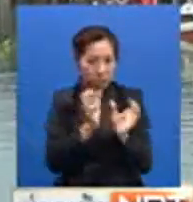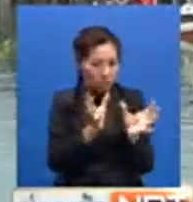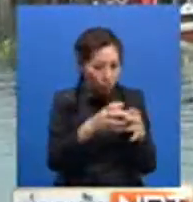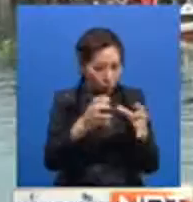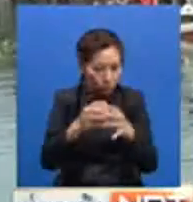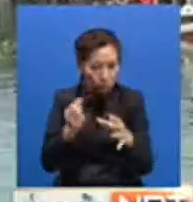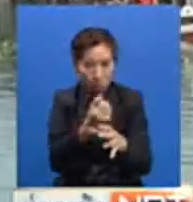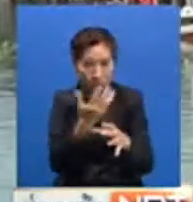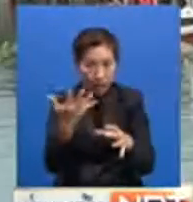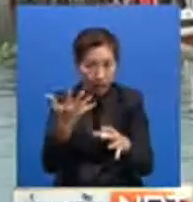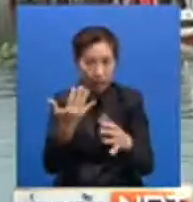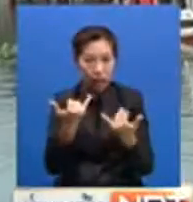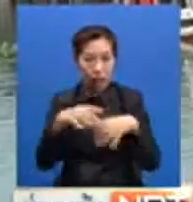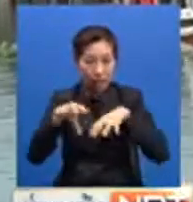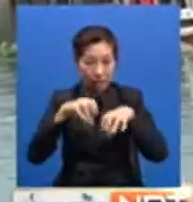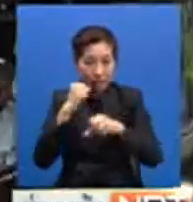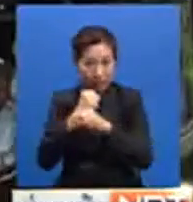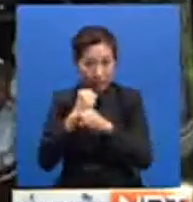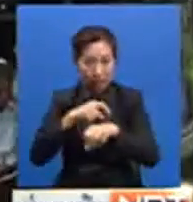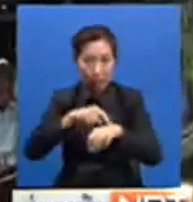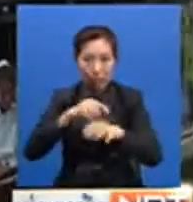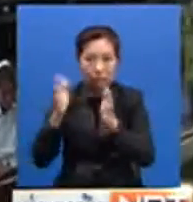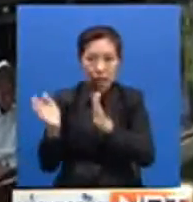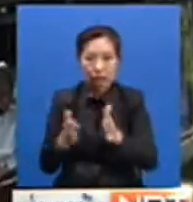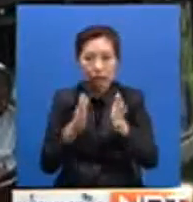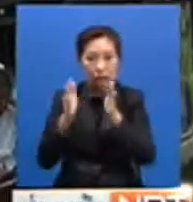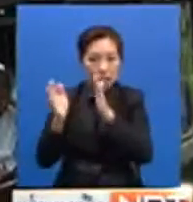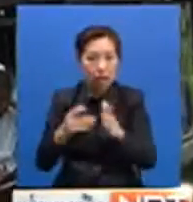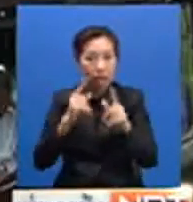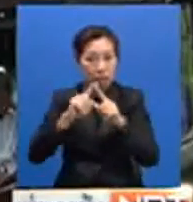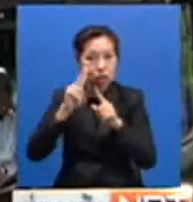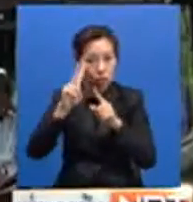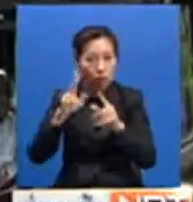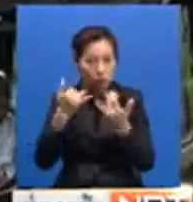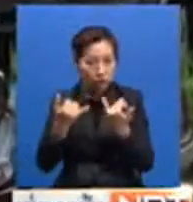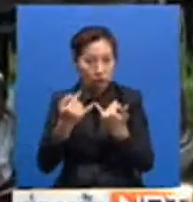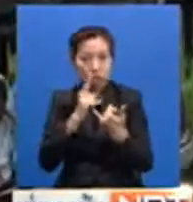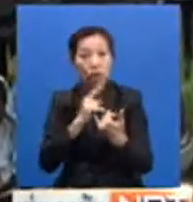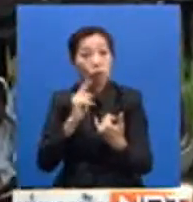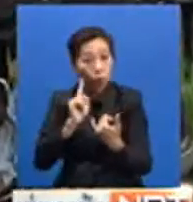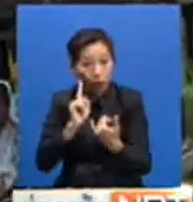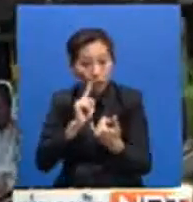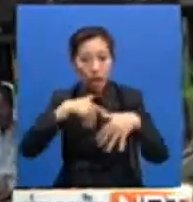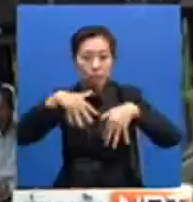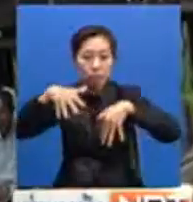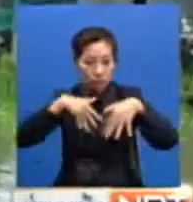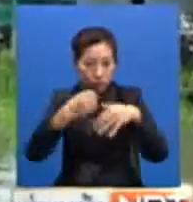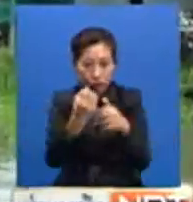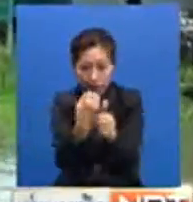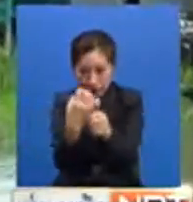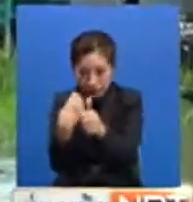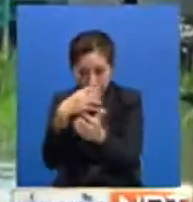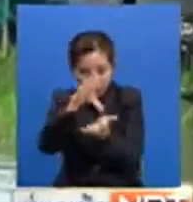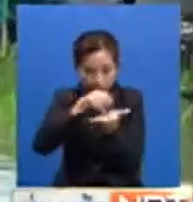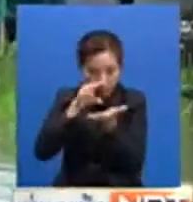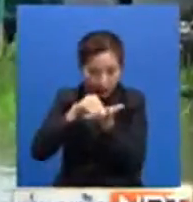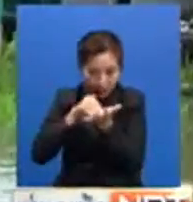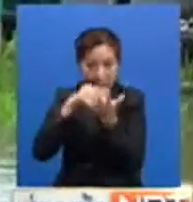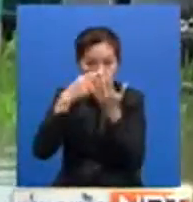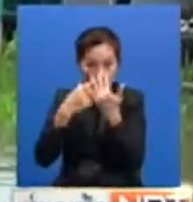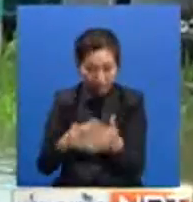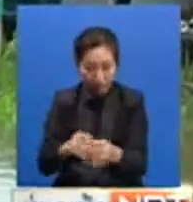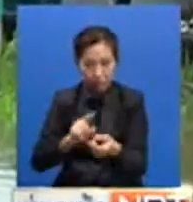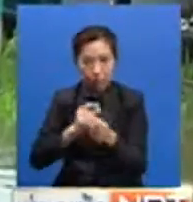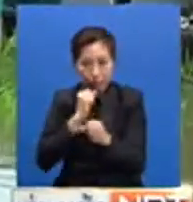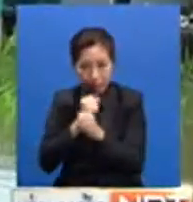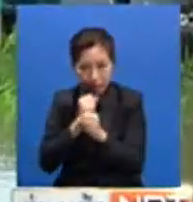ขณะนี้อยู่ในระยะที่ 2คือการรบภัคามคดเห็นของ ประชาชนซึ่งจัดทำระยะที่ 3ให้มีแผ